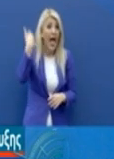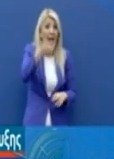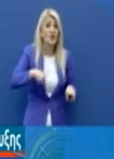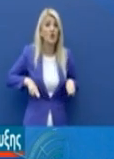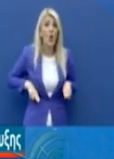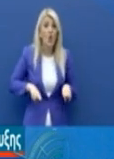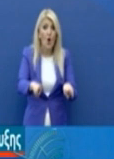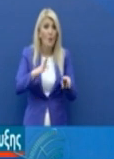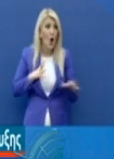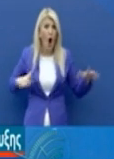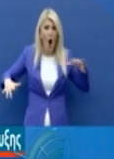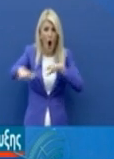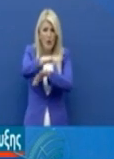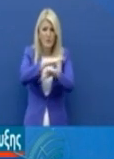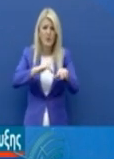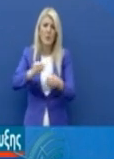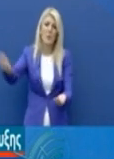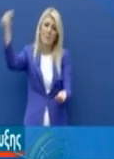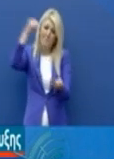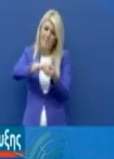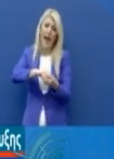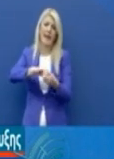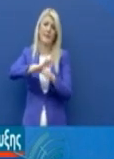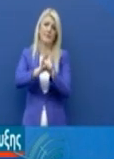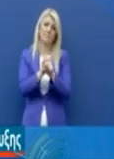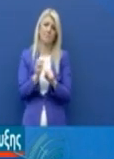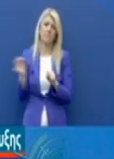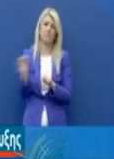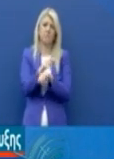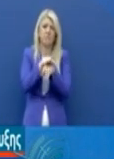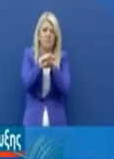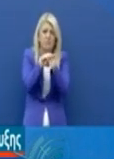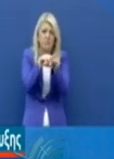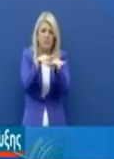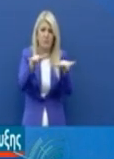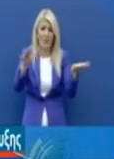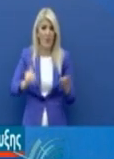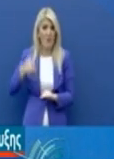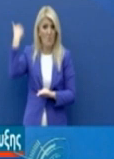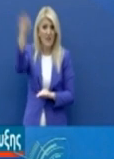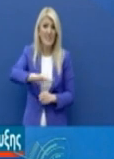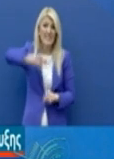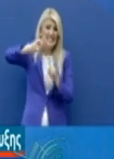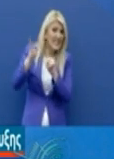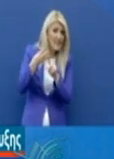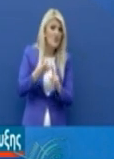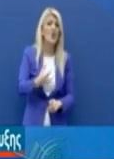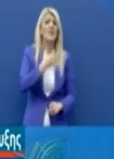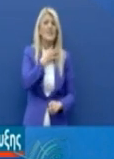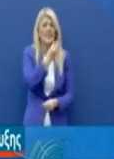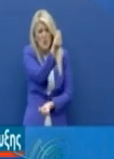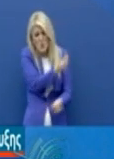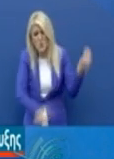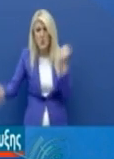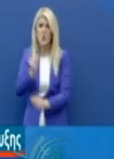θα μεταδοθεί και τότε θα έχουμε πάλι την αναγκαστική σκληρότερη καραντίνα. Γι' αυτό το λόγο σας καλώ